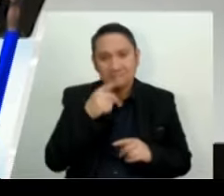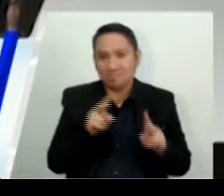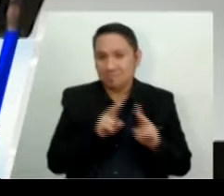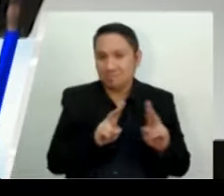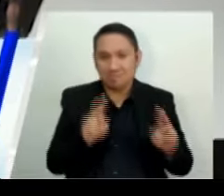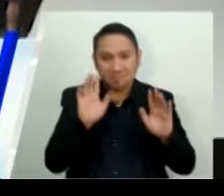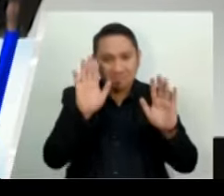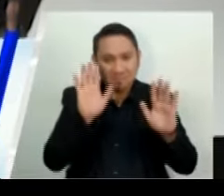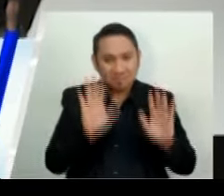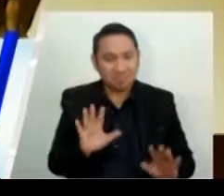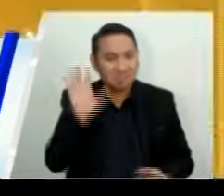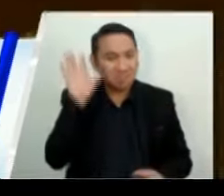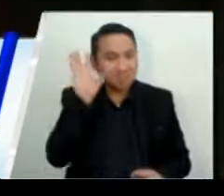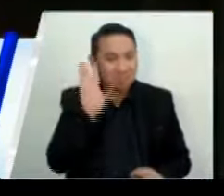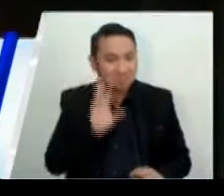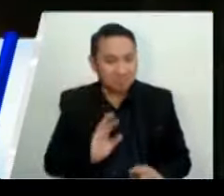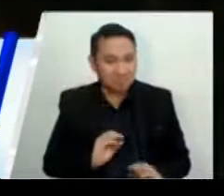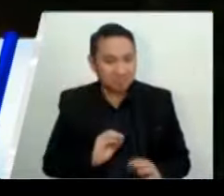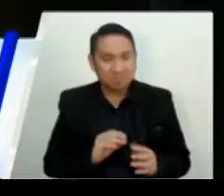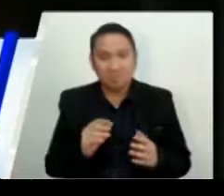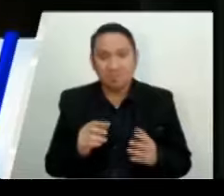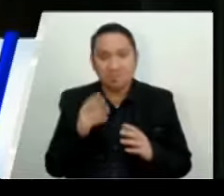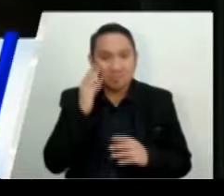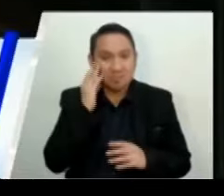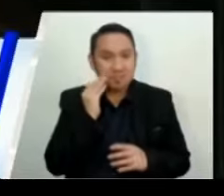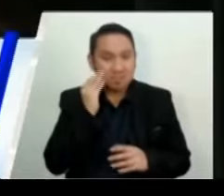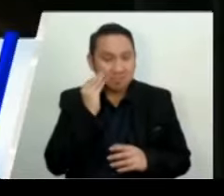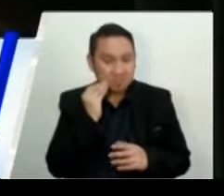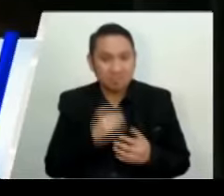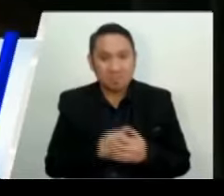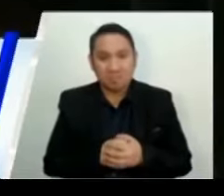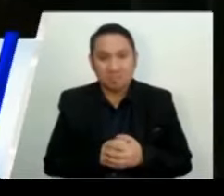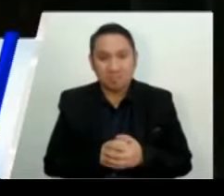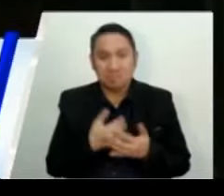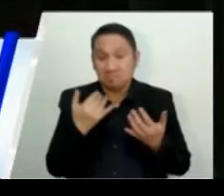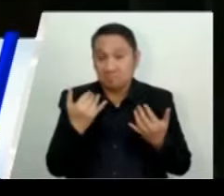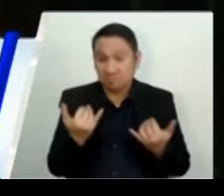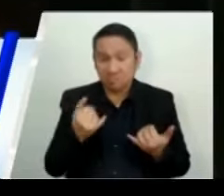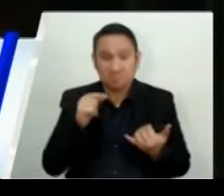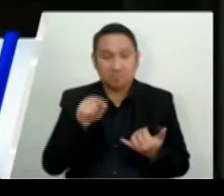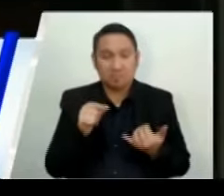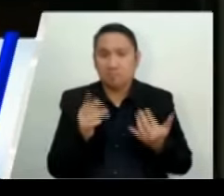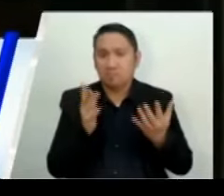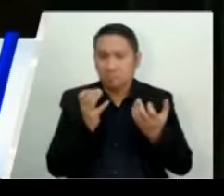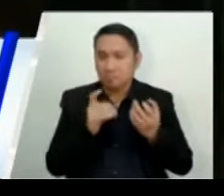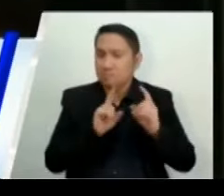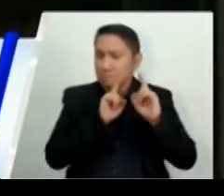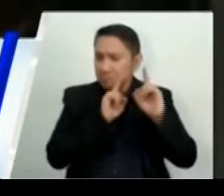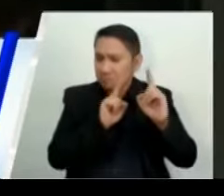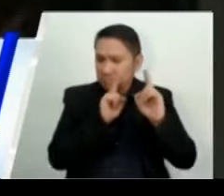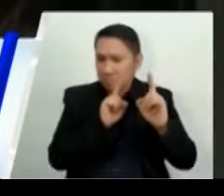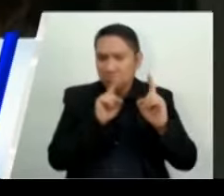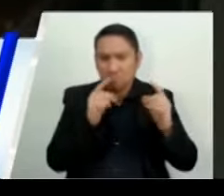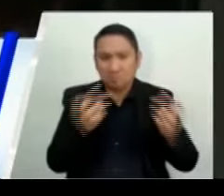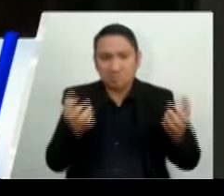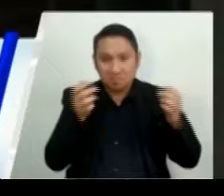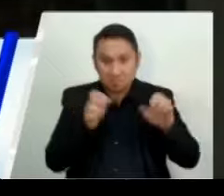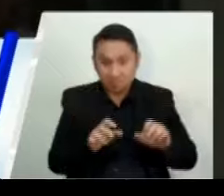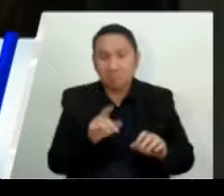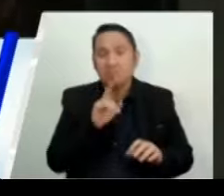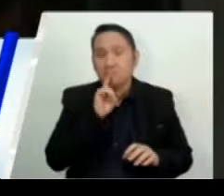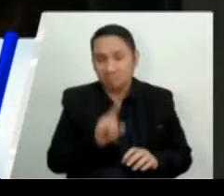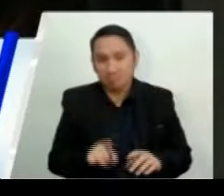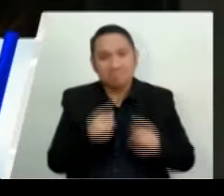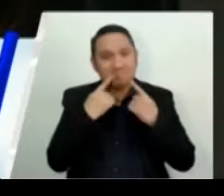Ever since talaga gustong-gusto kong maka-attend sa mga events nila, and finally it happened in Singapore. So I met so